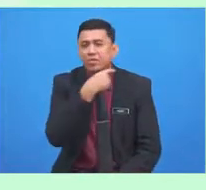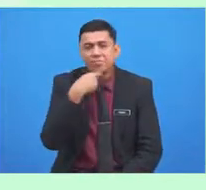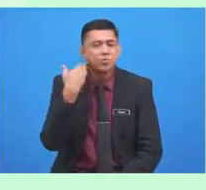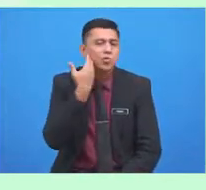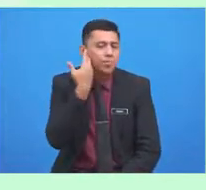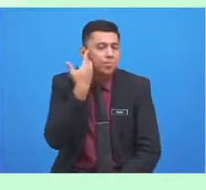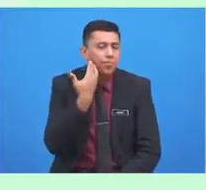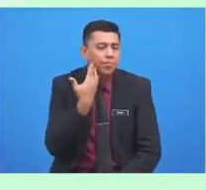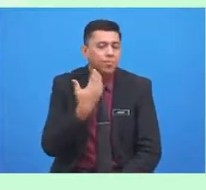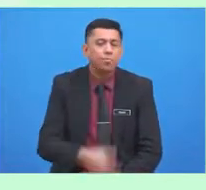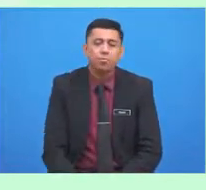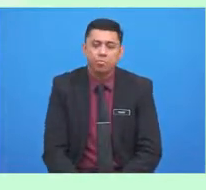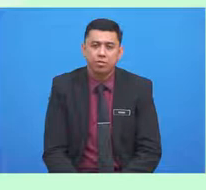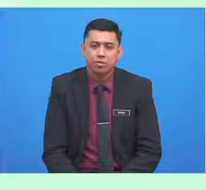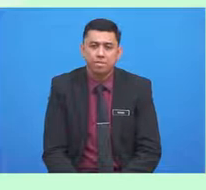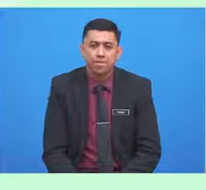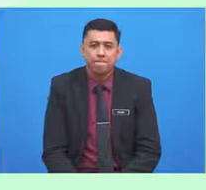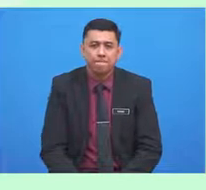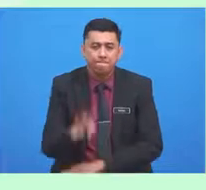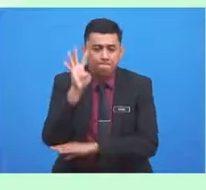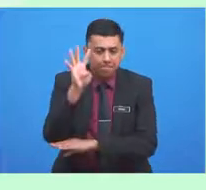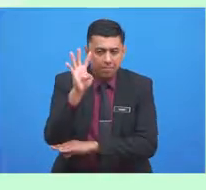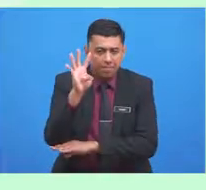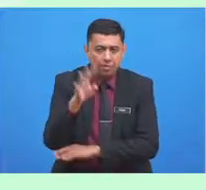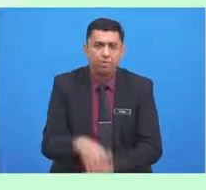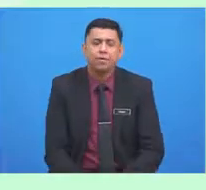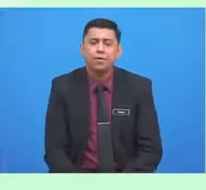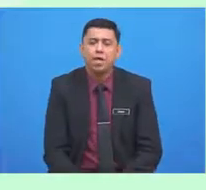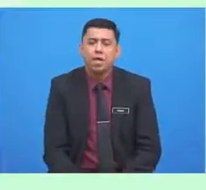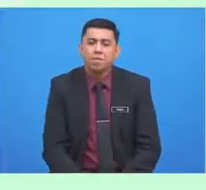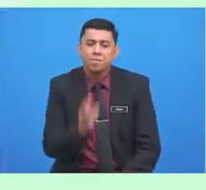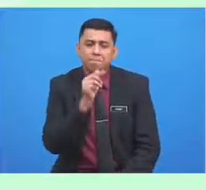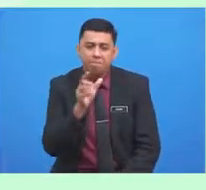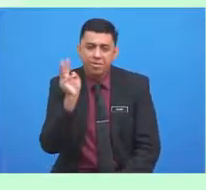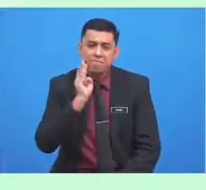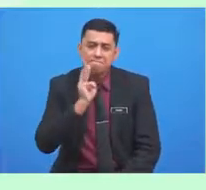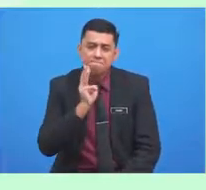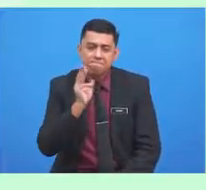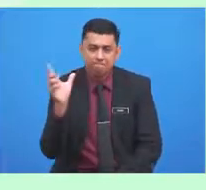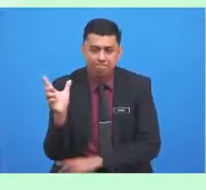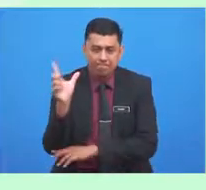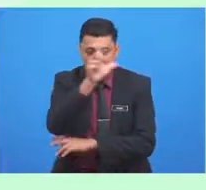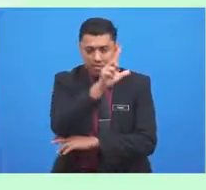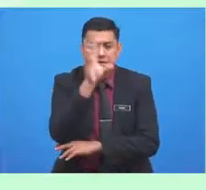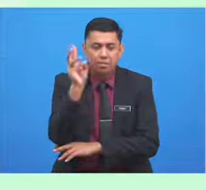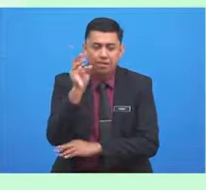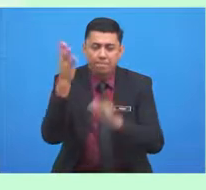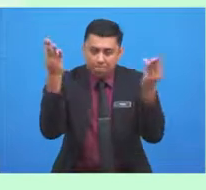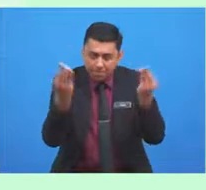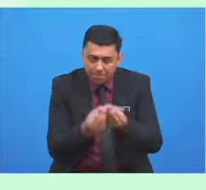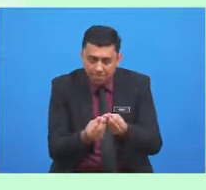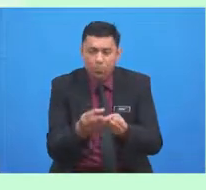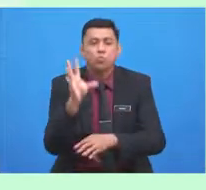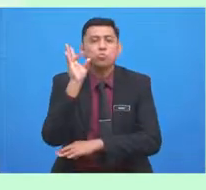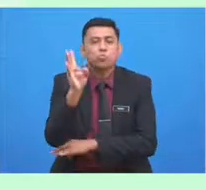peluhan, 3. Kekerasan, 4. Alir lintang, 5. Resapan, 6. Permelapan